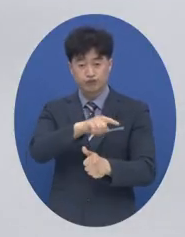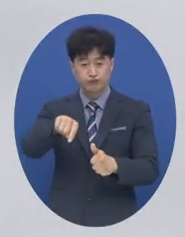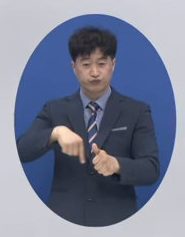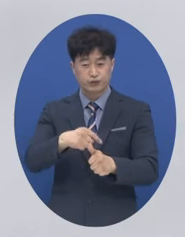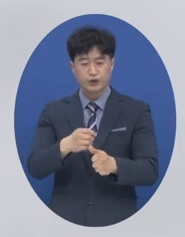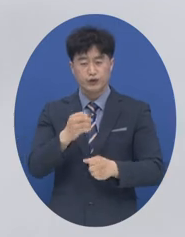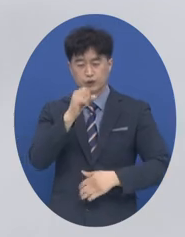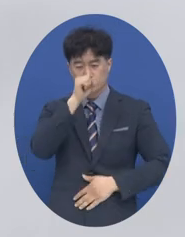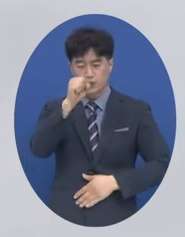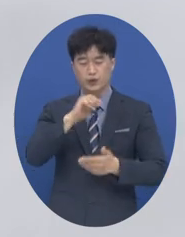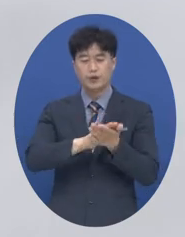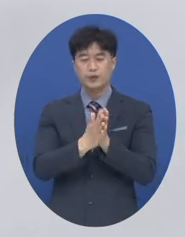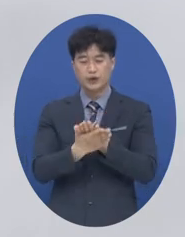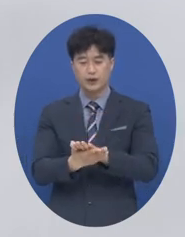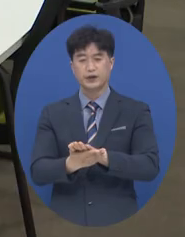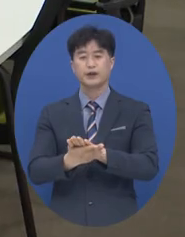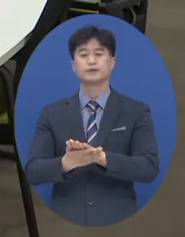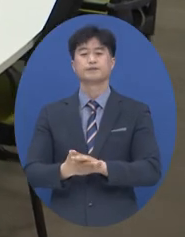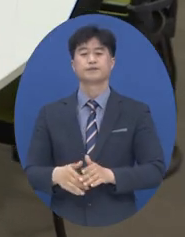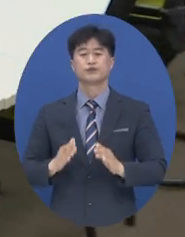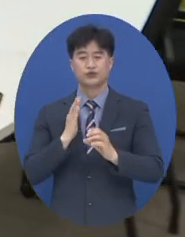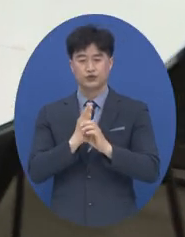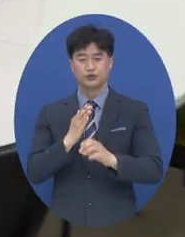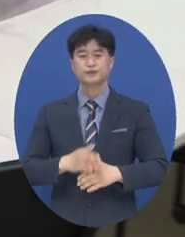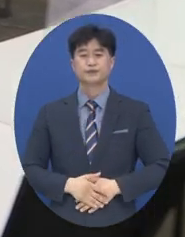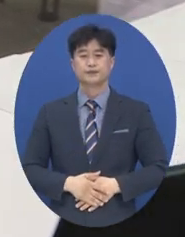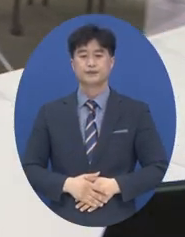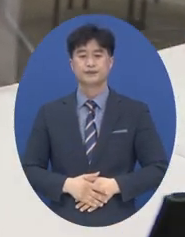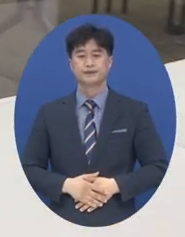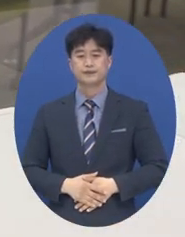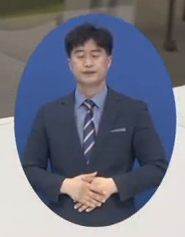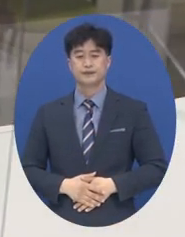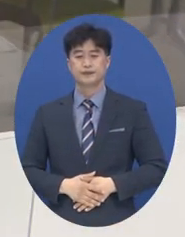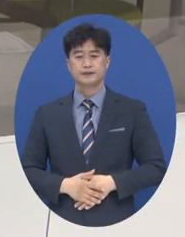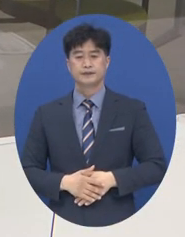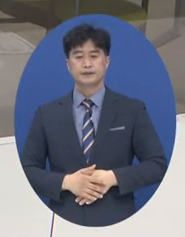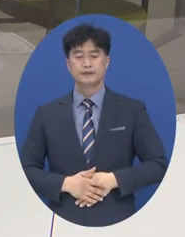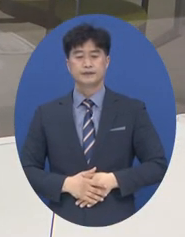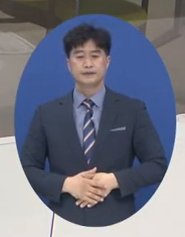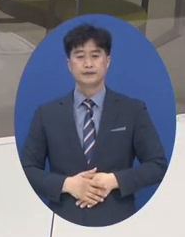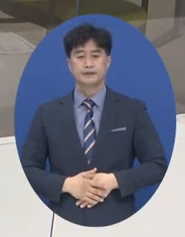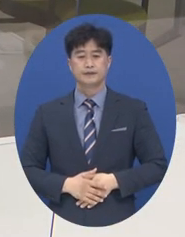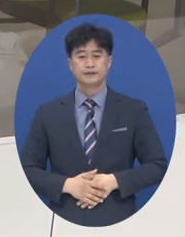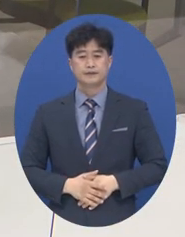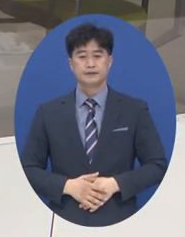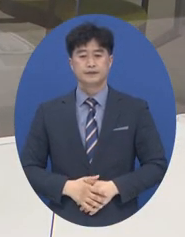기분 좋은 변화의 바람을 몰고 오고 있습니다. 경기지TV 최지연입니다.